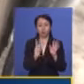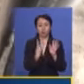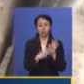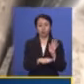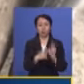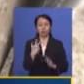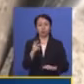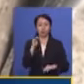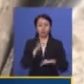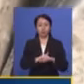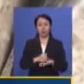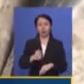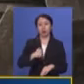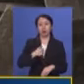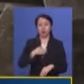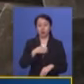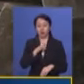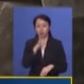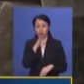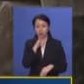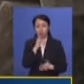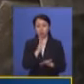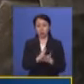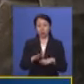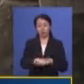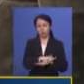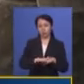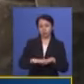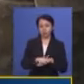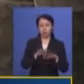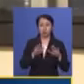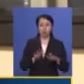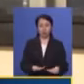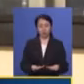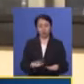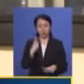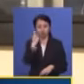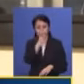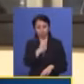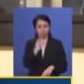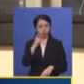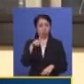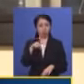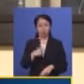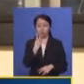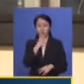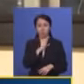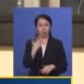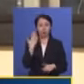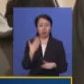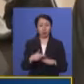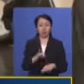893 факта о распитии алкогольных напитков или появлении в общественных местах состояния опьянения. Между тем, несмотря на